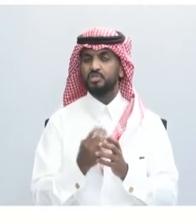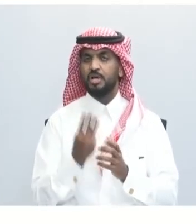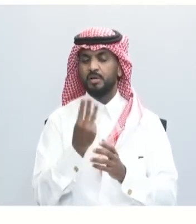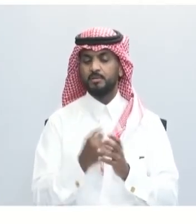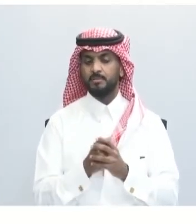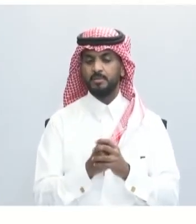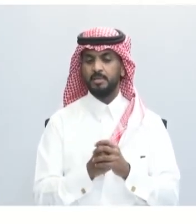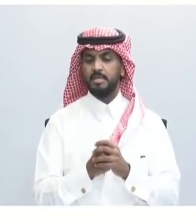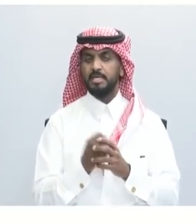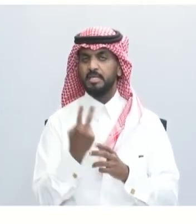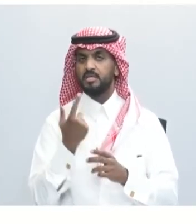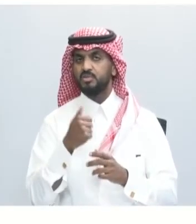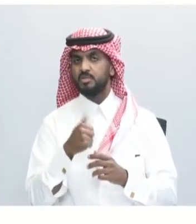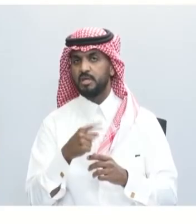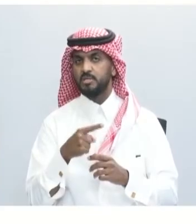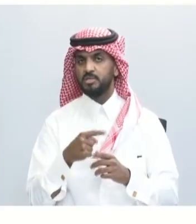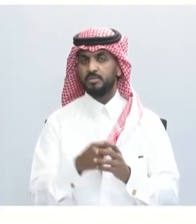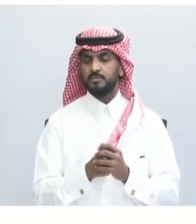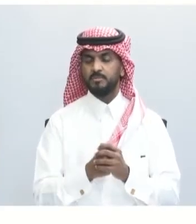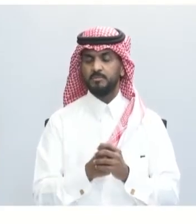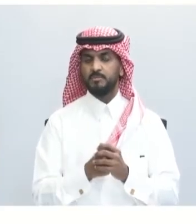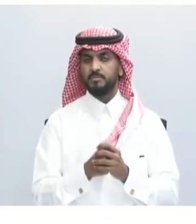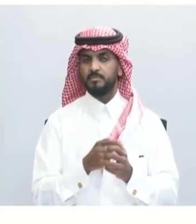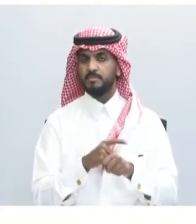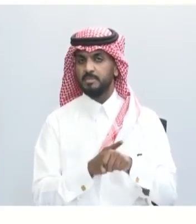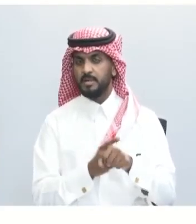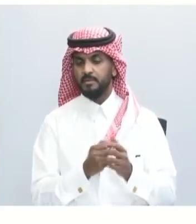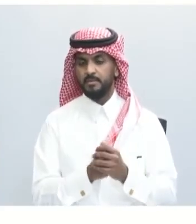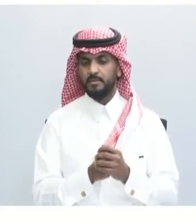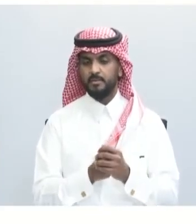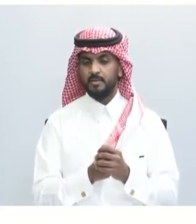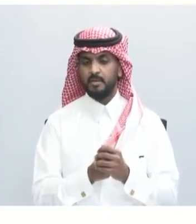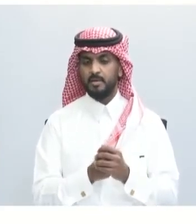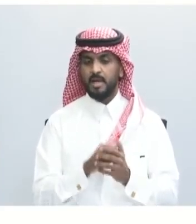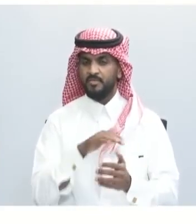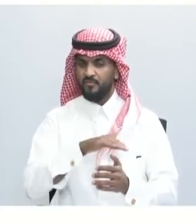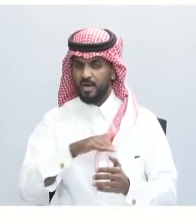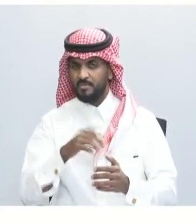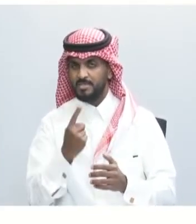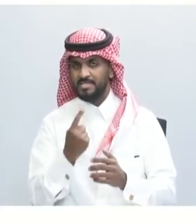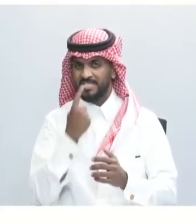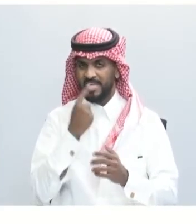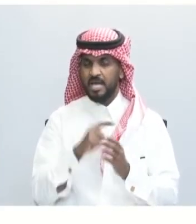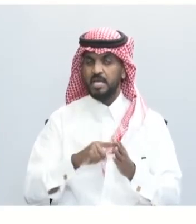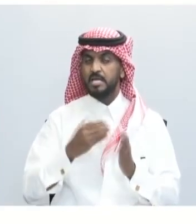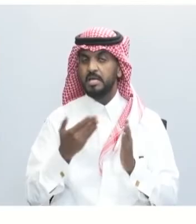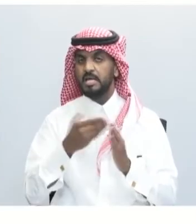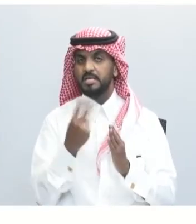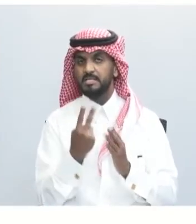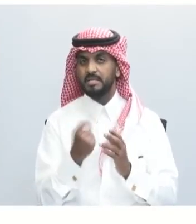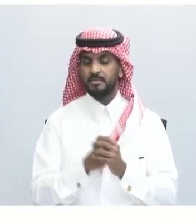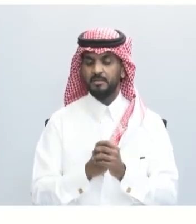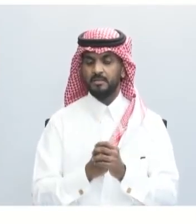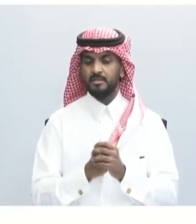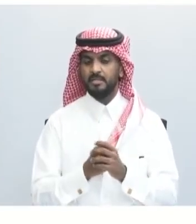مابين 12 الى 16:00 ساعه الاطفال من سنه الى سنتين يحتاج من 11